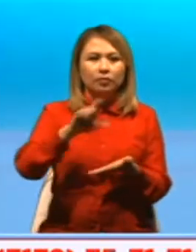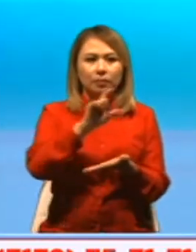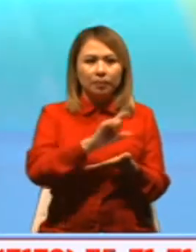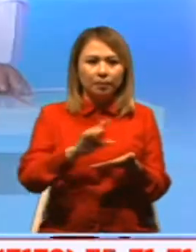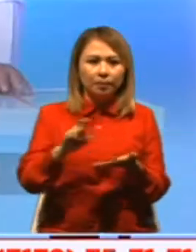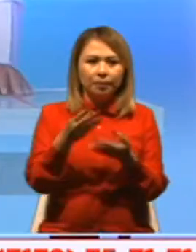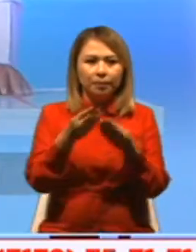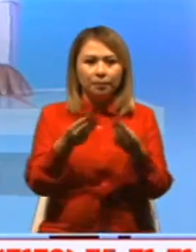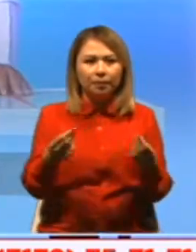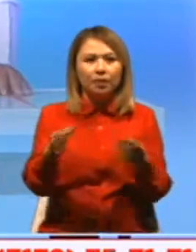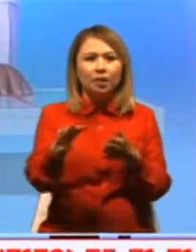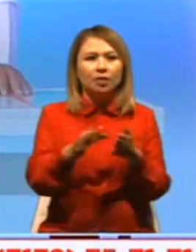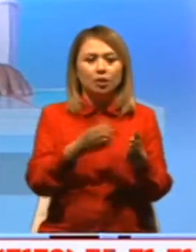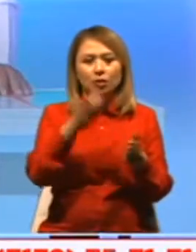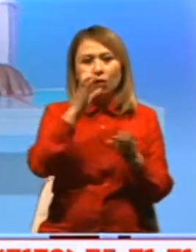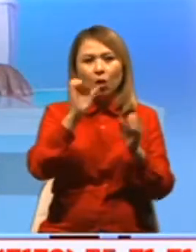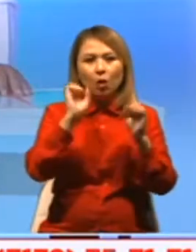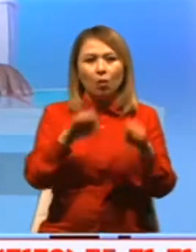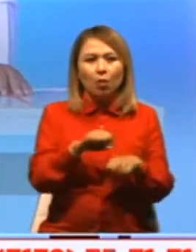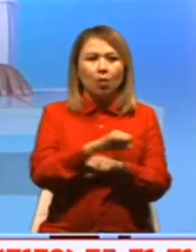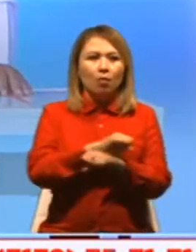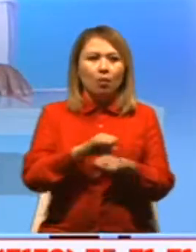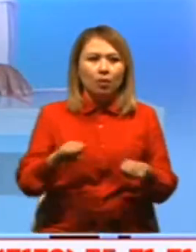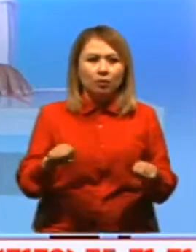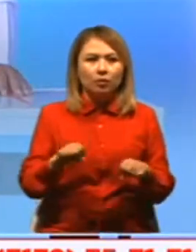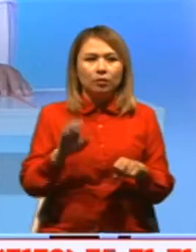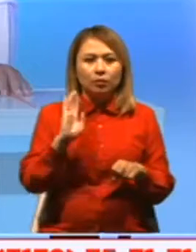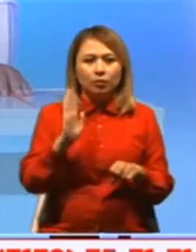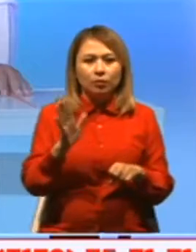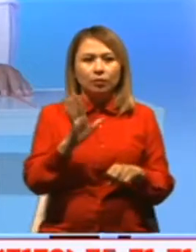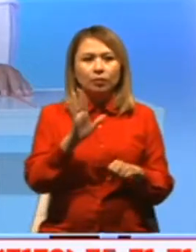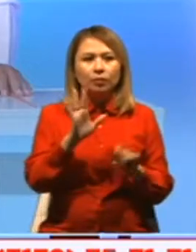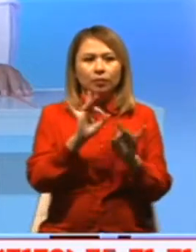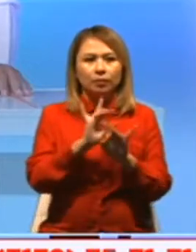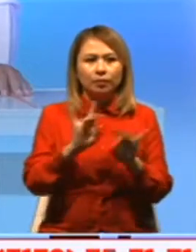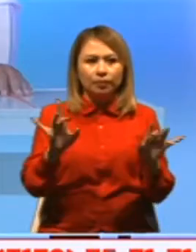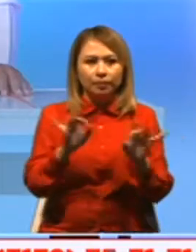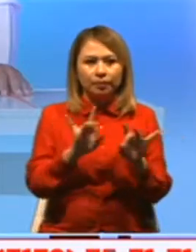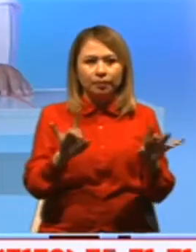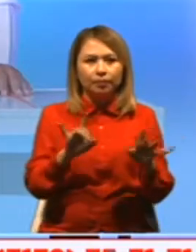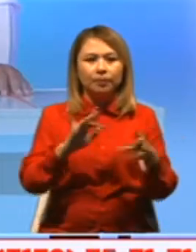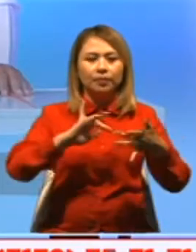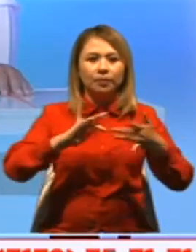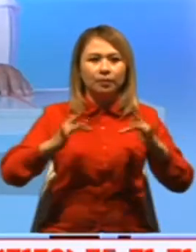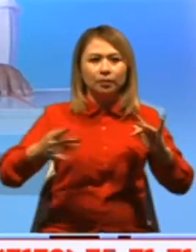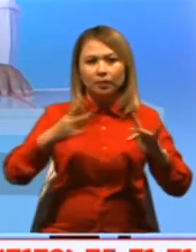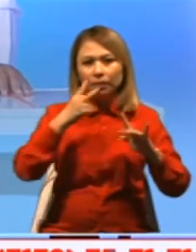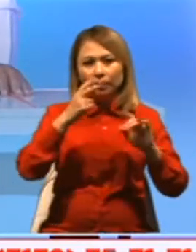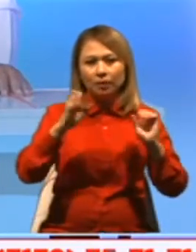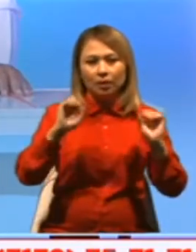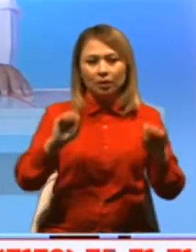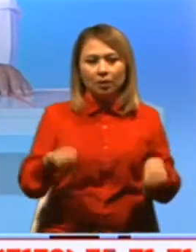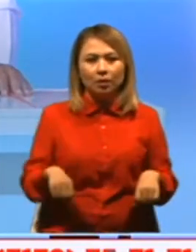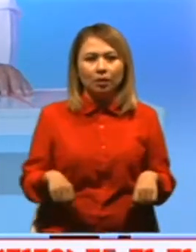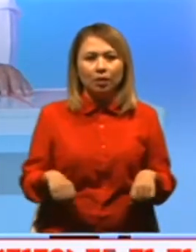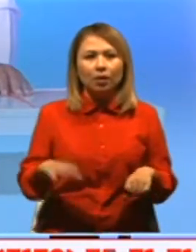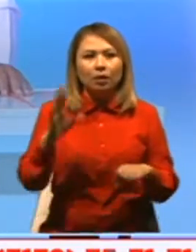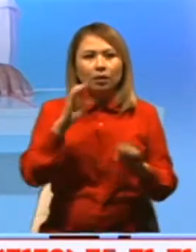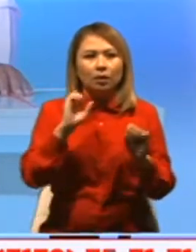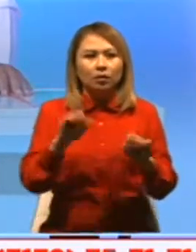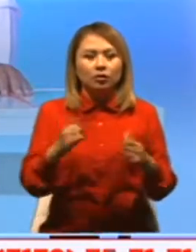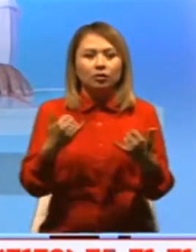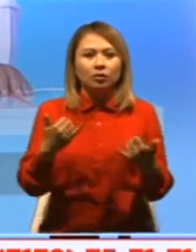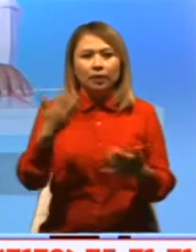барлығын ертіп бірден ішуге бола ма болмай ма деген дүниелерді айттық. YouTube-та толық нұсқасын көруіңізге болады. Және мүмкіндік болса, біз